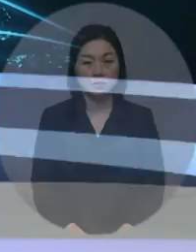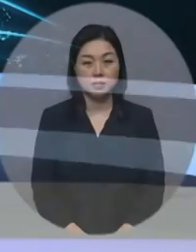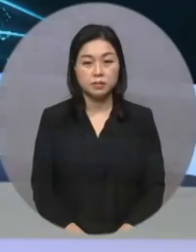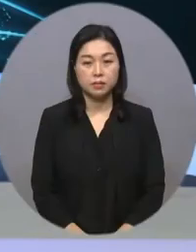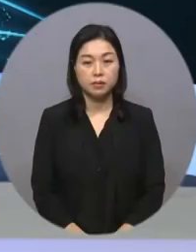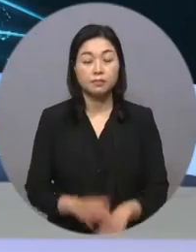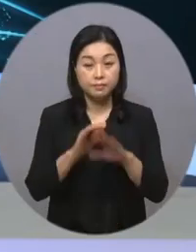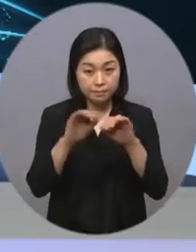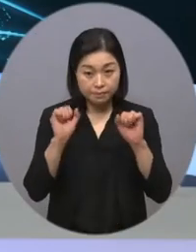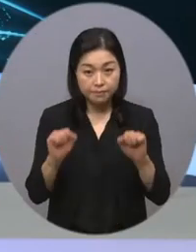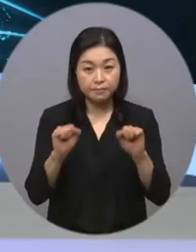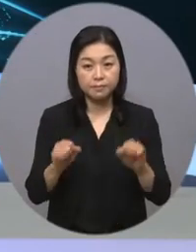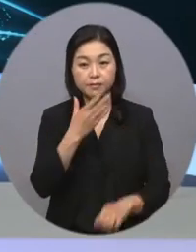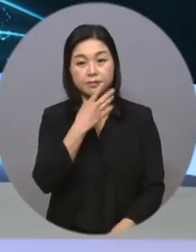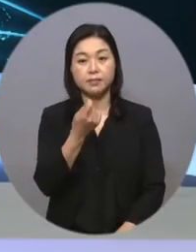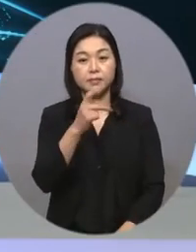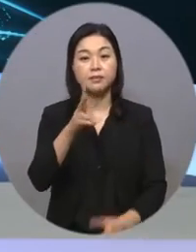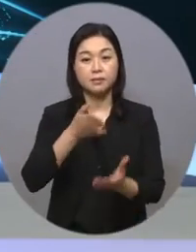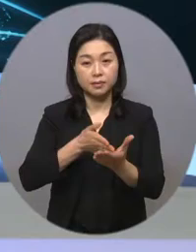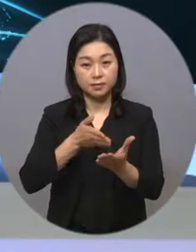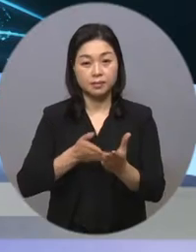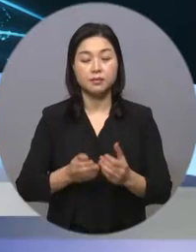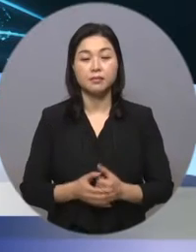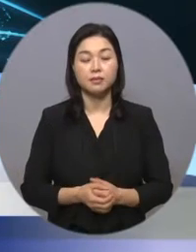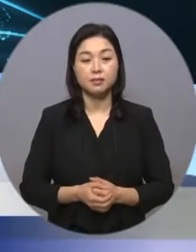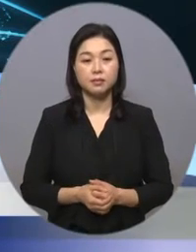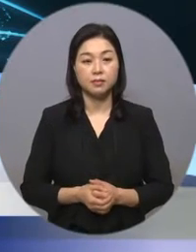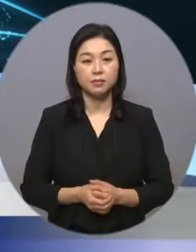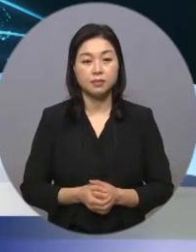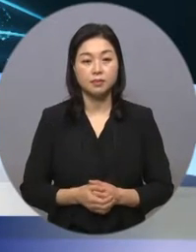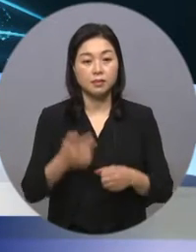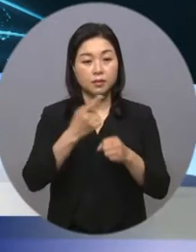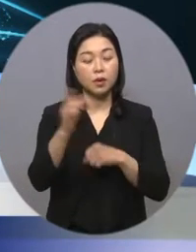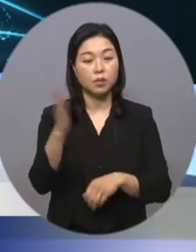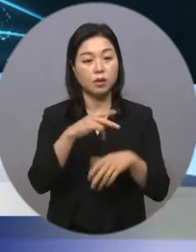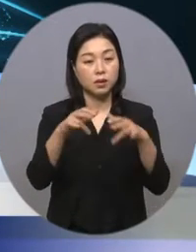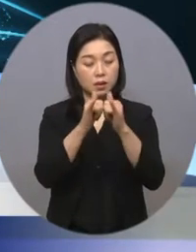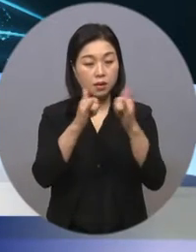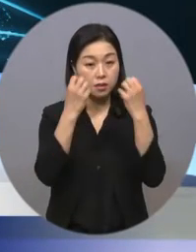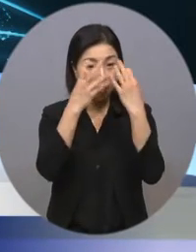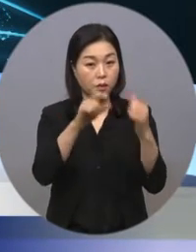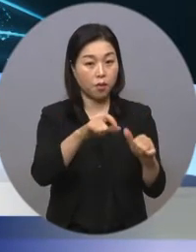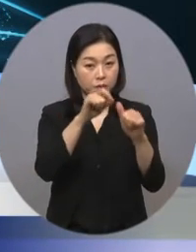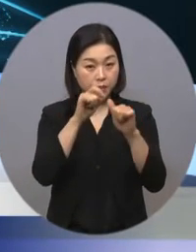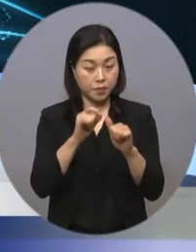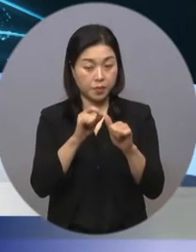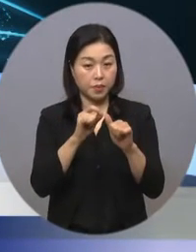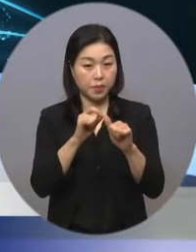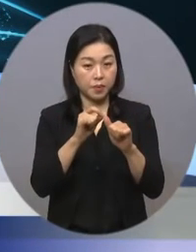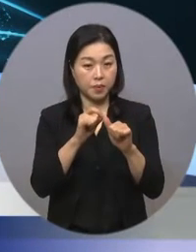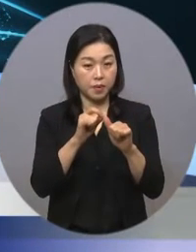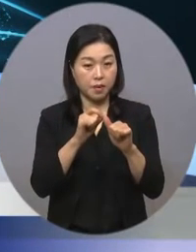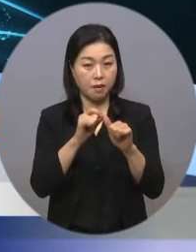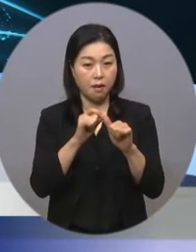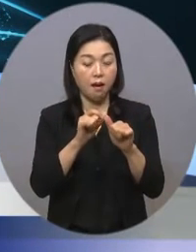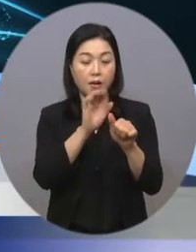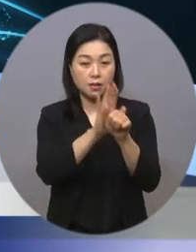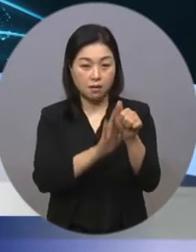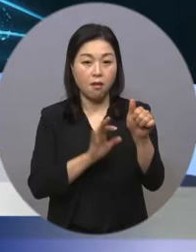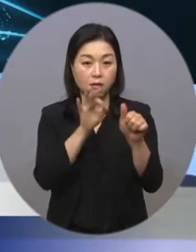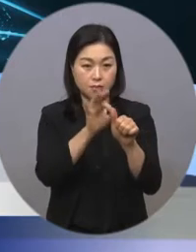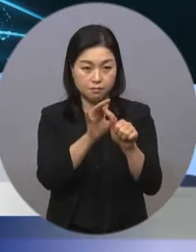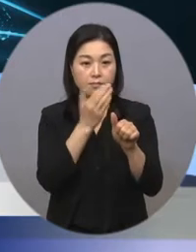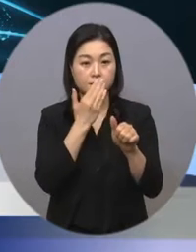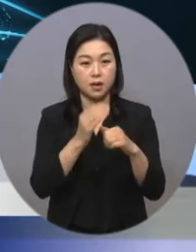시청자 여러분 안녕하십니까 복직 티빙 있습니다 내년부터 장애인 을 신규로 고용하면 장려금을 지원받을 수 있습니다